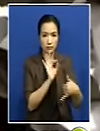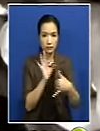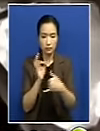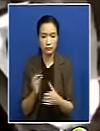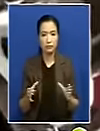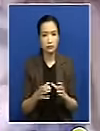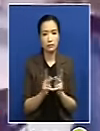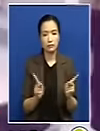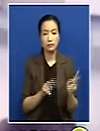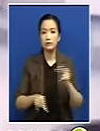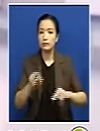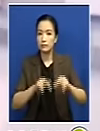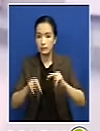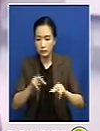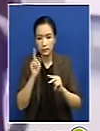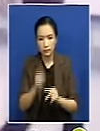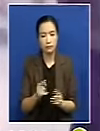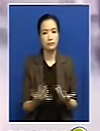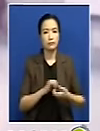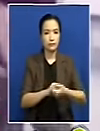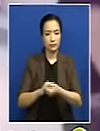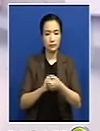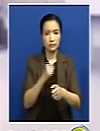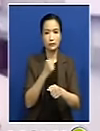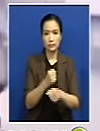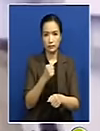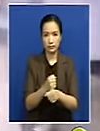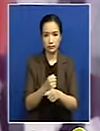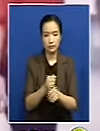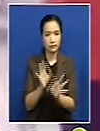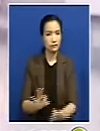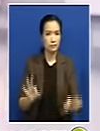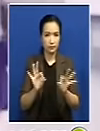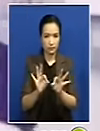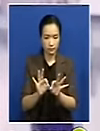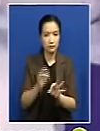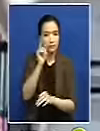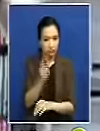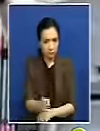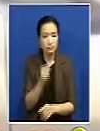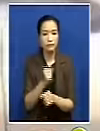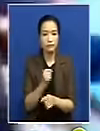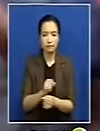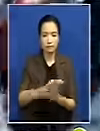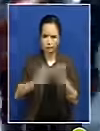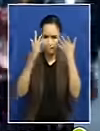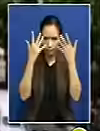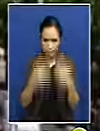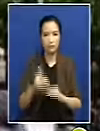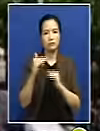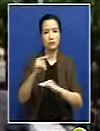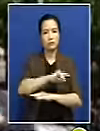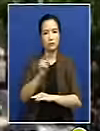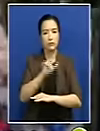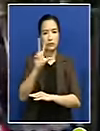กรรมการกำกับดูแลก็จะต้องร่วมกันทำงานนะครับและที่สำคัญต้องทำให้แล้วเสร็จ30